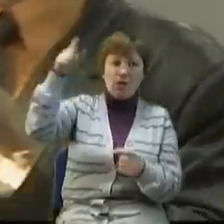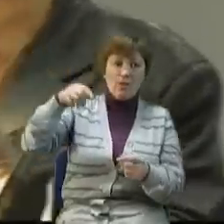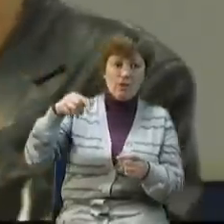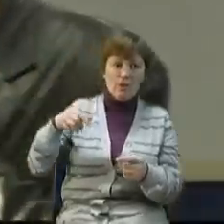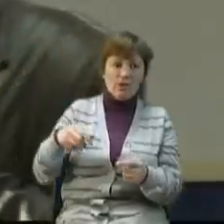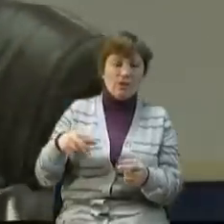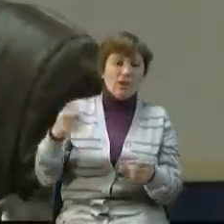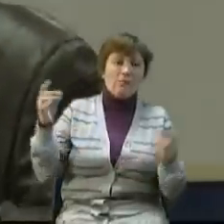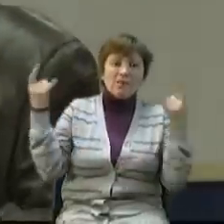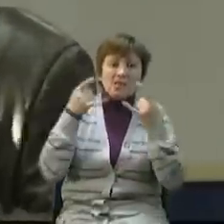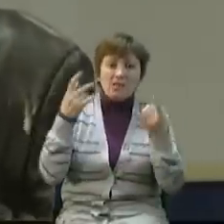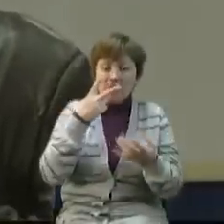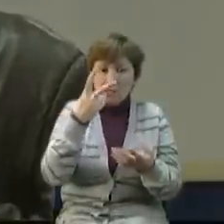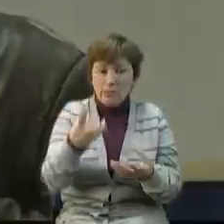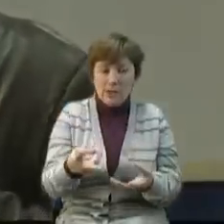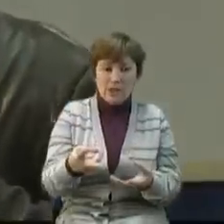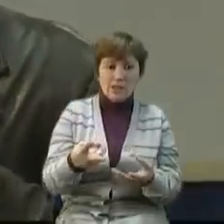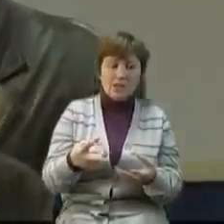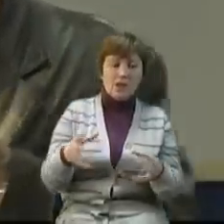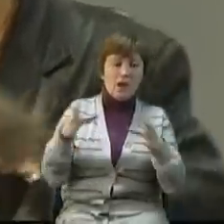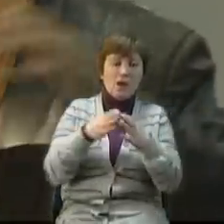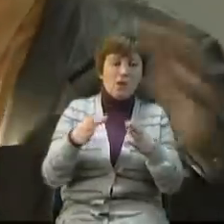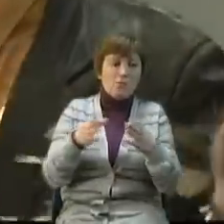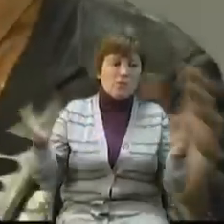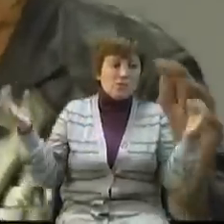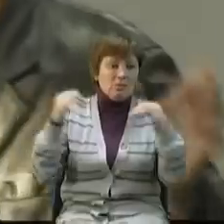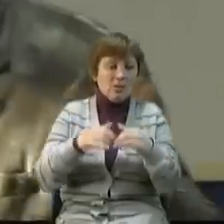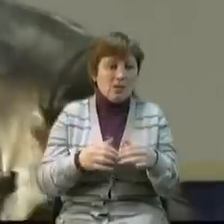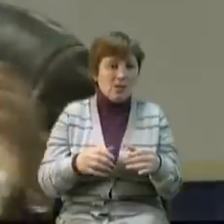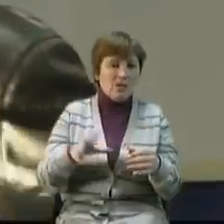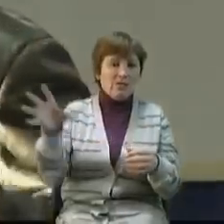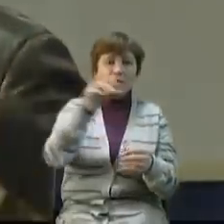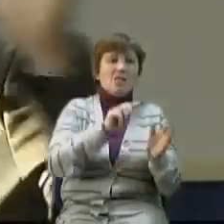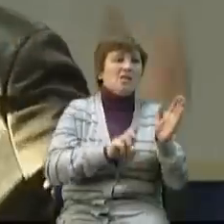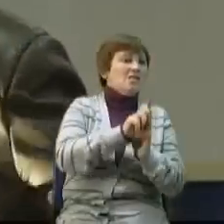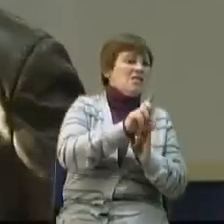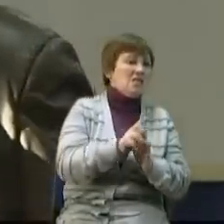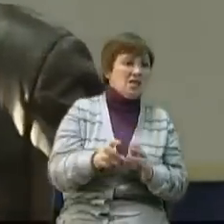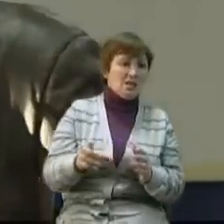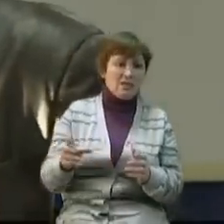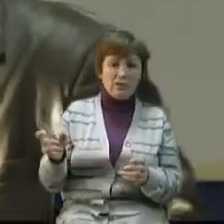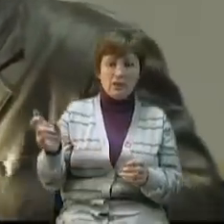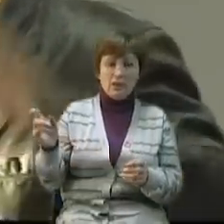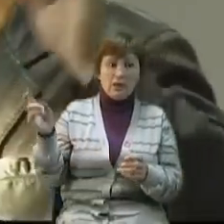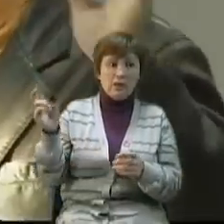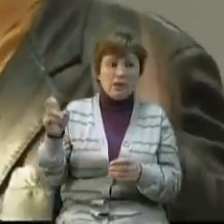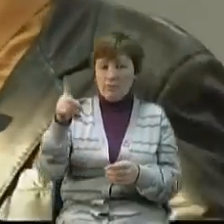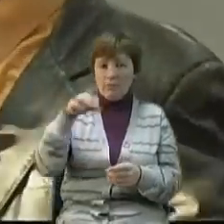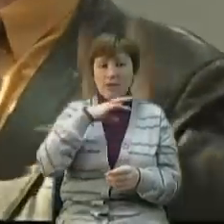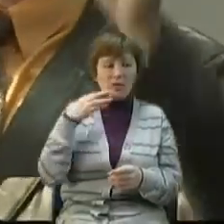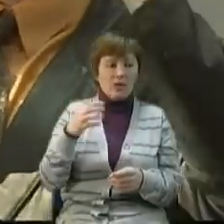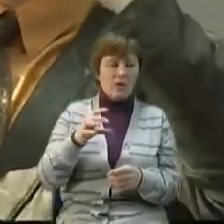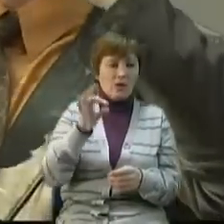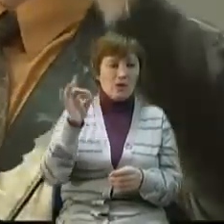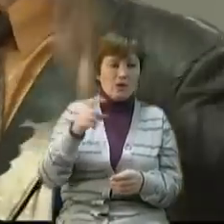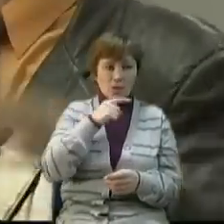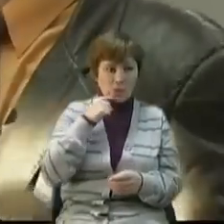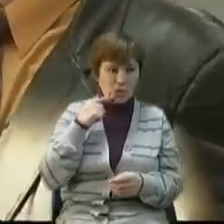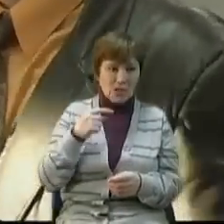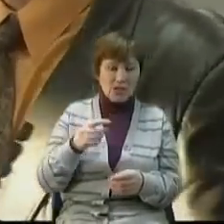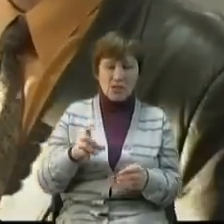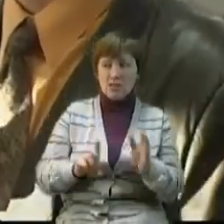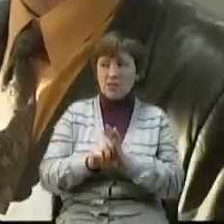по телевидению, собирать такие группы с церквей по 10-20 человек, там много церквей, русских, 50, может даже